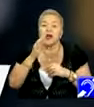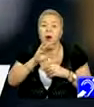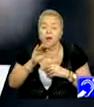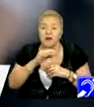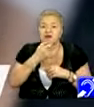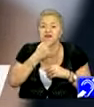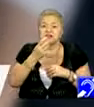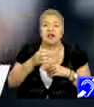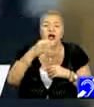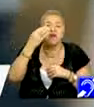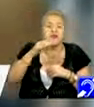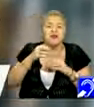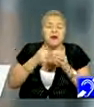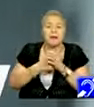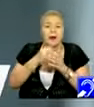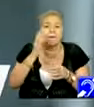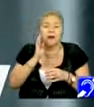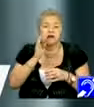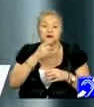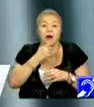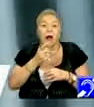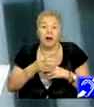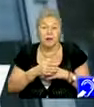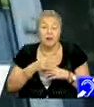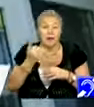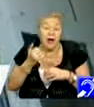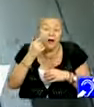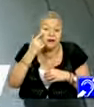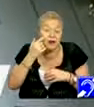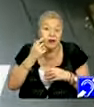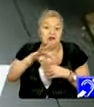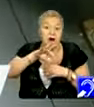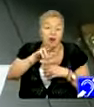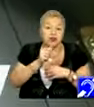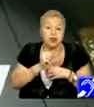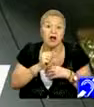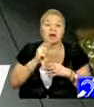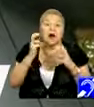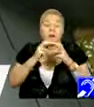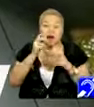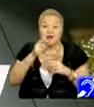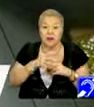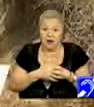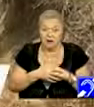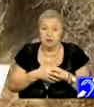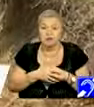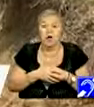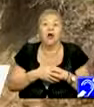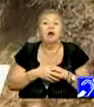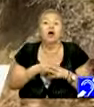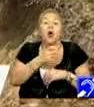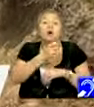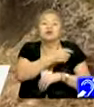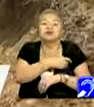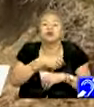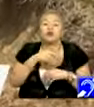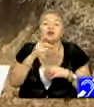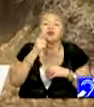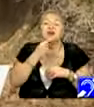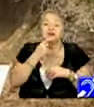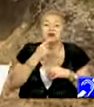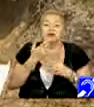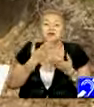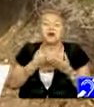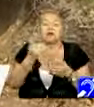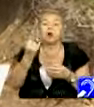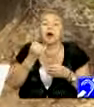vârste cuprinse între 10 și 14 ani, care ar fi bănuiți de sustragerea unei drone. Reprezentanții Consiliului Județean Timiș, pentru care lucra echipa